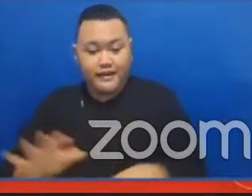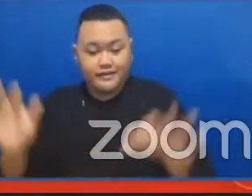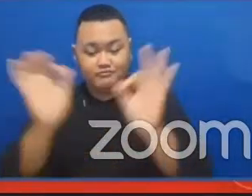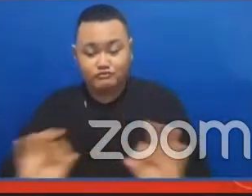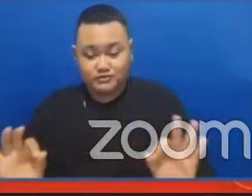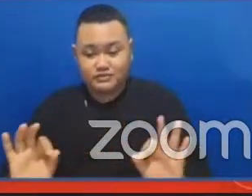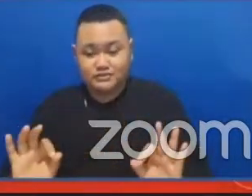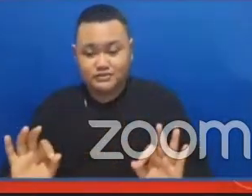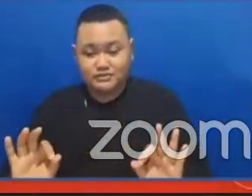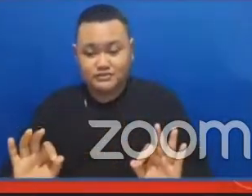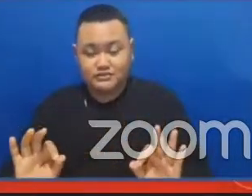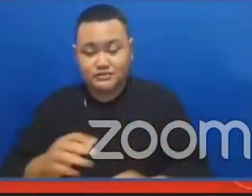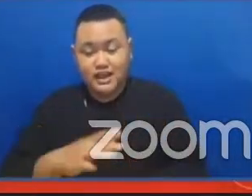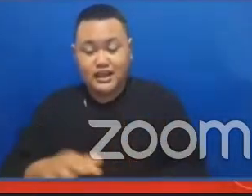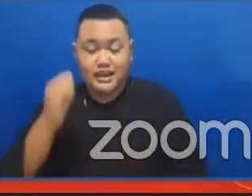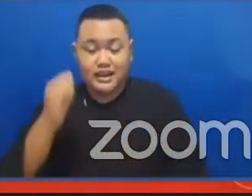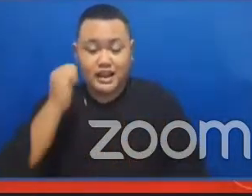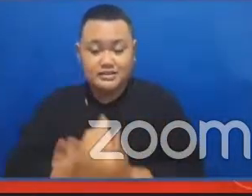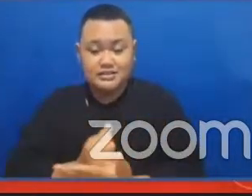murni maka